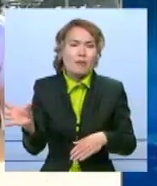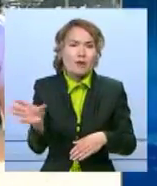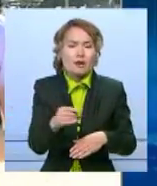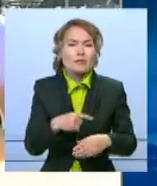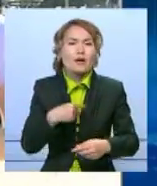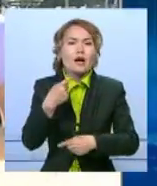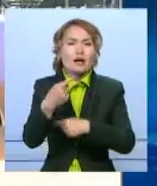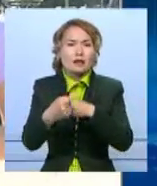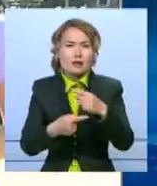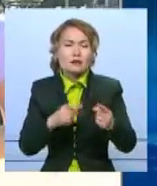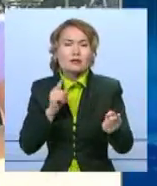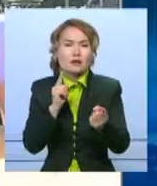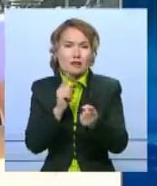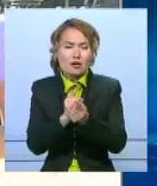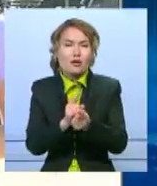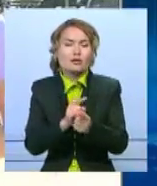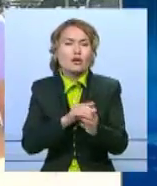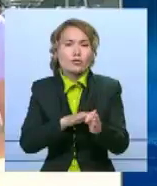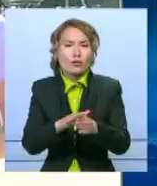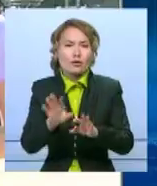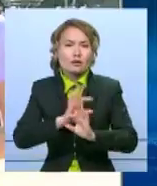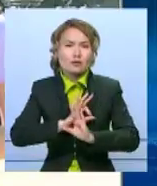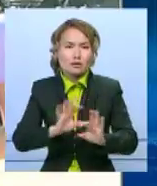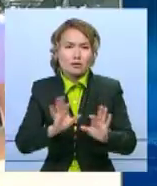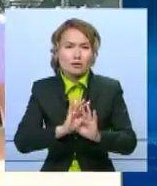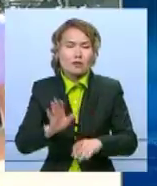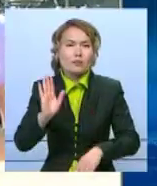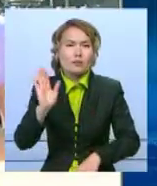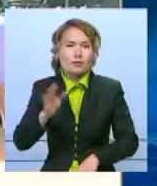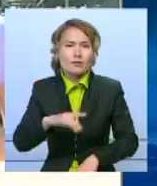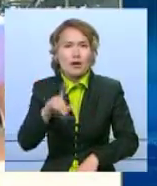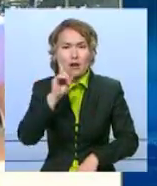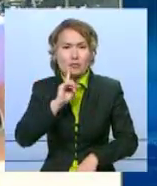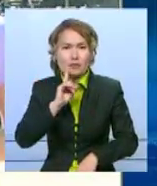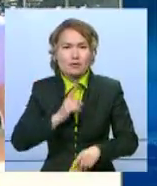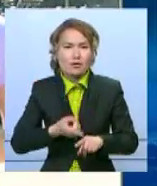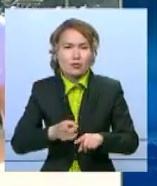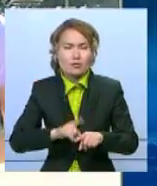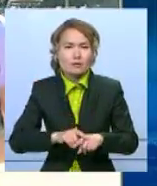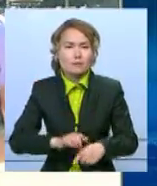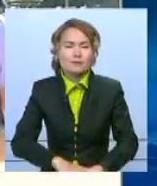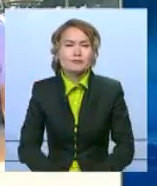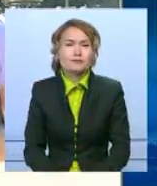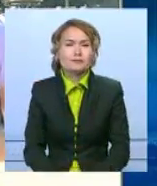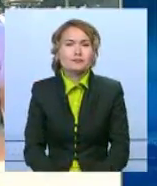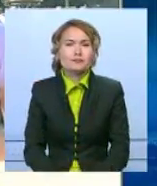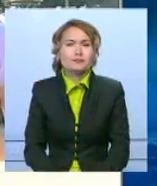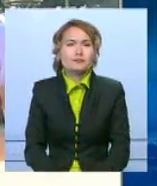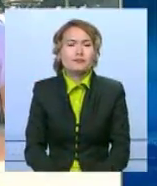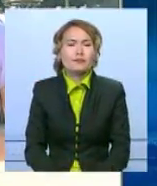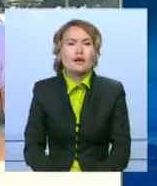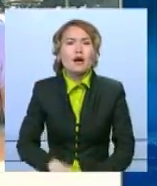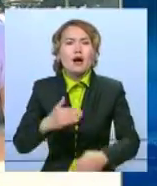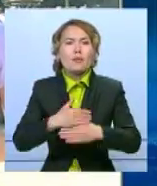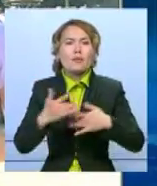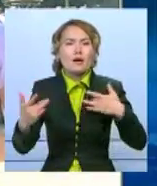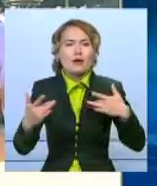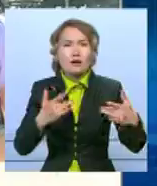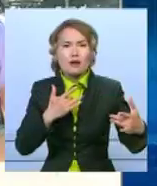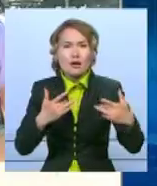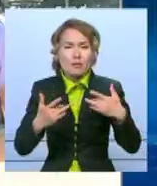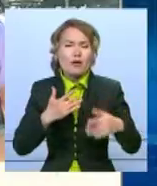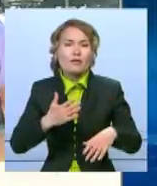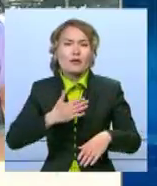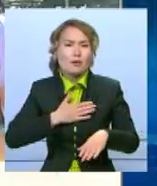келесі сағаттарда әлі де толығырақ ақпарат беретін боламыз. Әзірге осы. Мақпал? Театрландырылған көріністерді